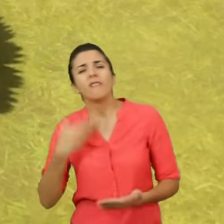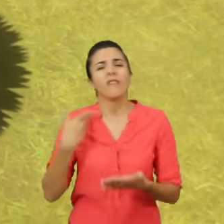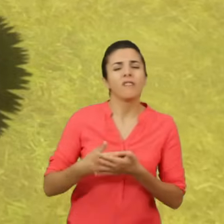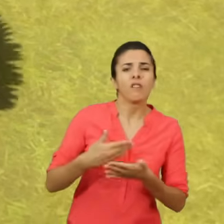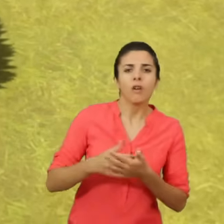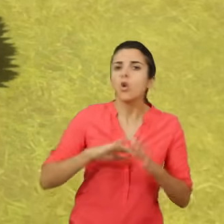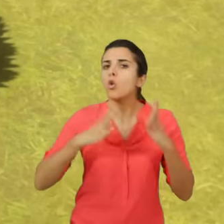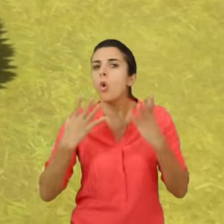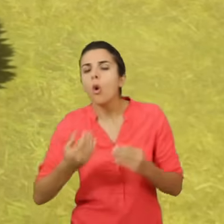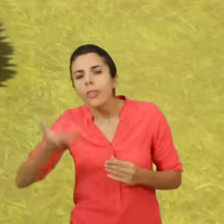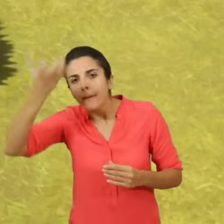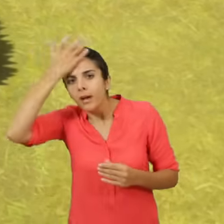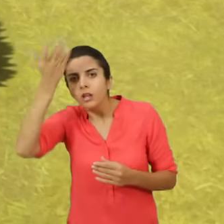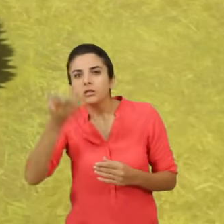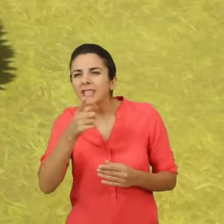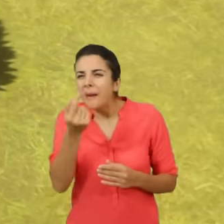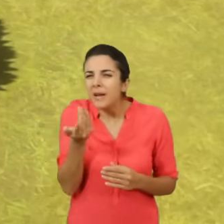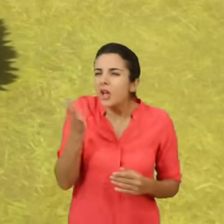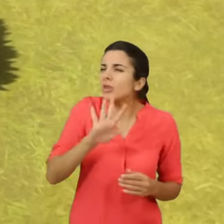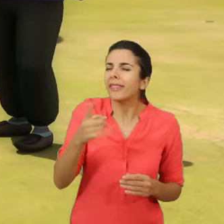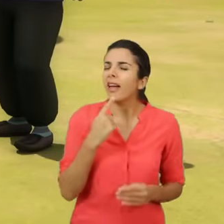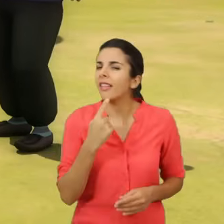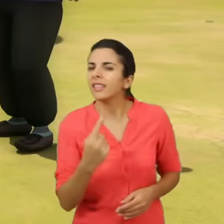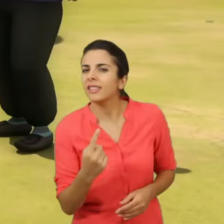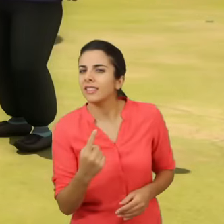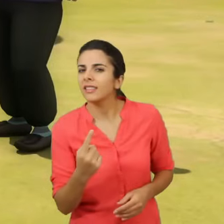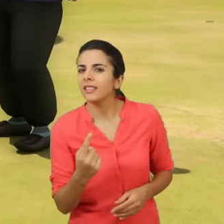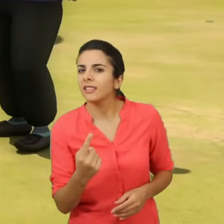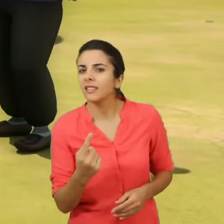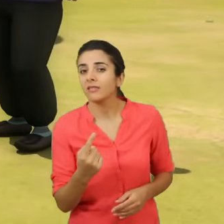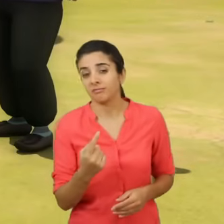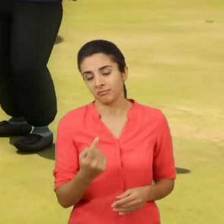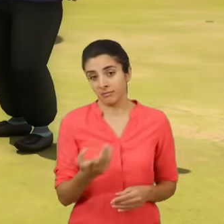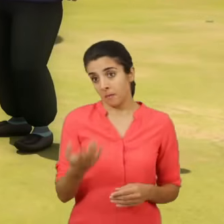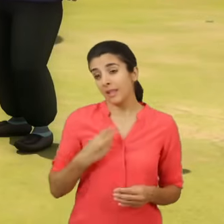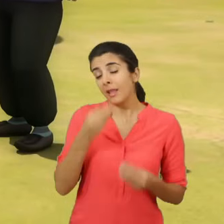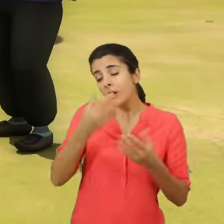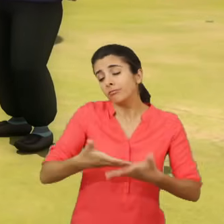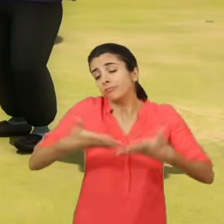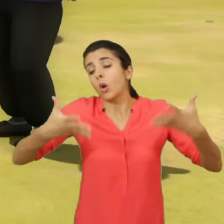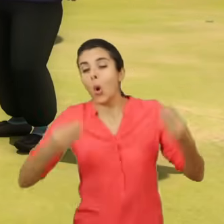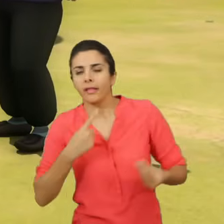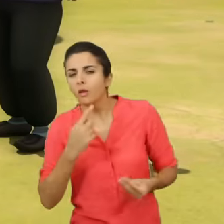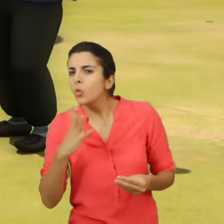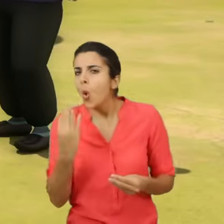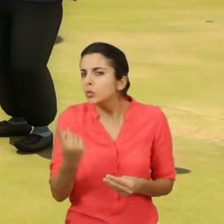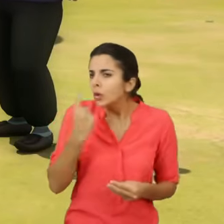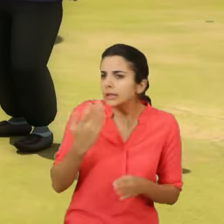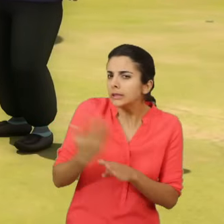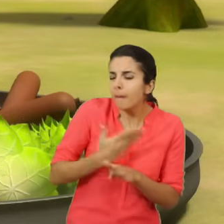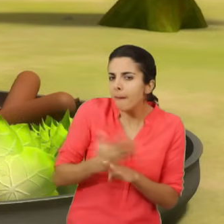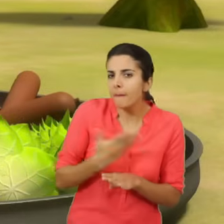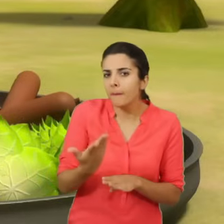Ne oldu prenses? Sen az önce ne dedin? Şöyle mükellef bir sofra dedim. Neden? Ne oldu